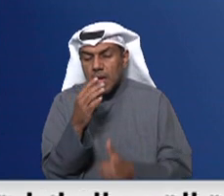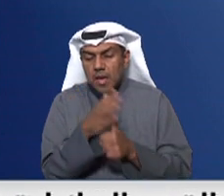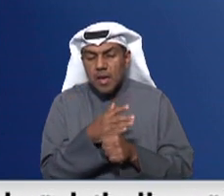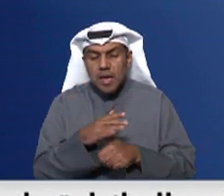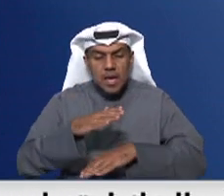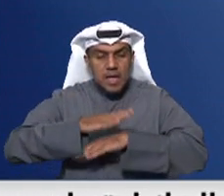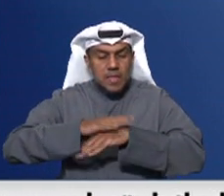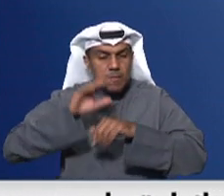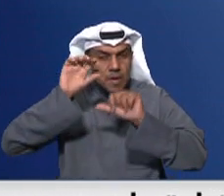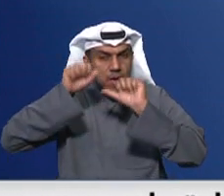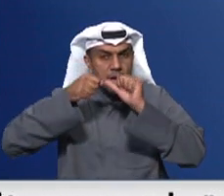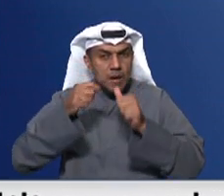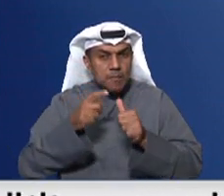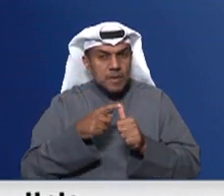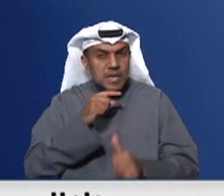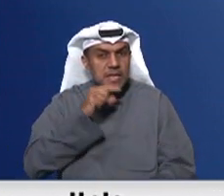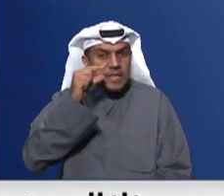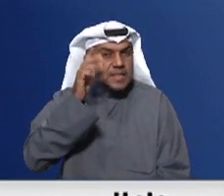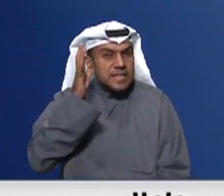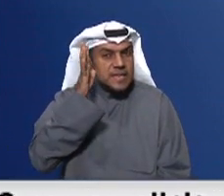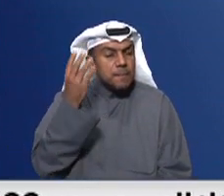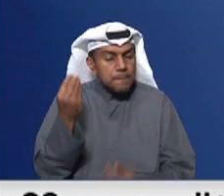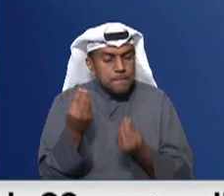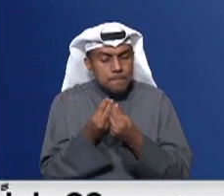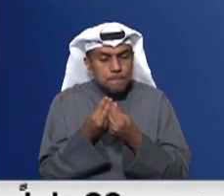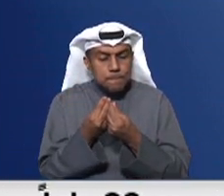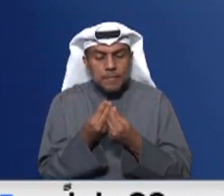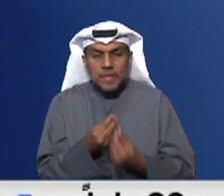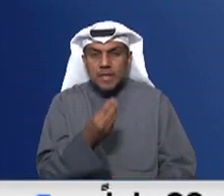والأدبي والتعليم الديني كذلك، العدد الإجمالي